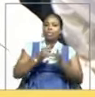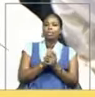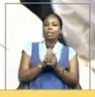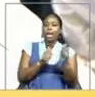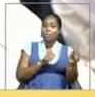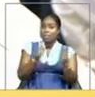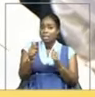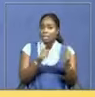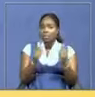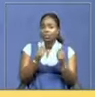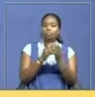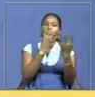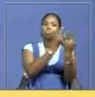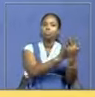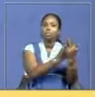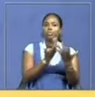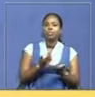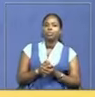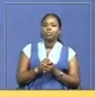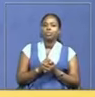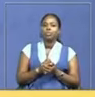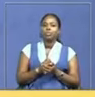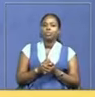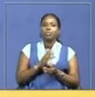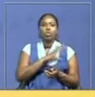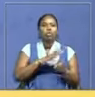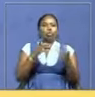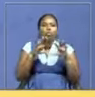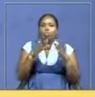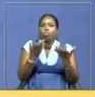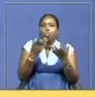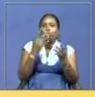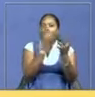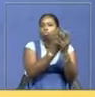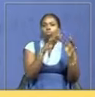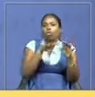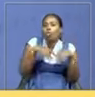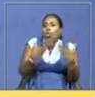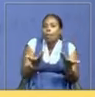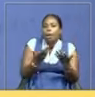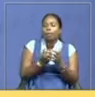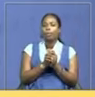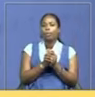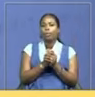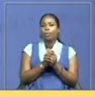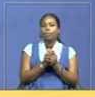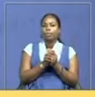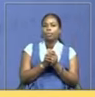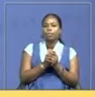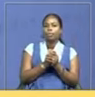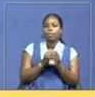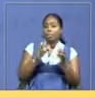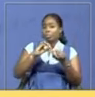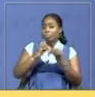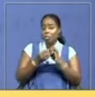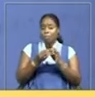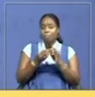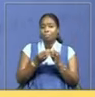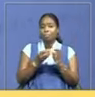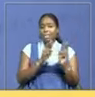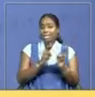pénitentiaire les conditions de détention et de préparation à la réinsertion sociale des détenus le régime de la